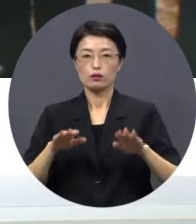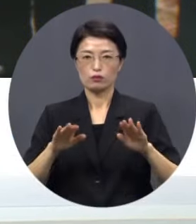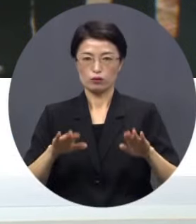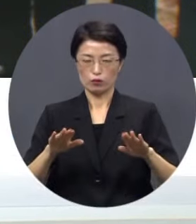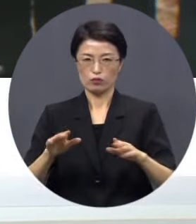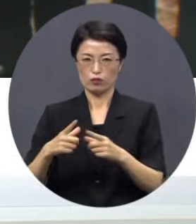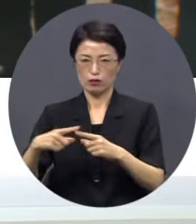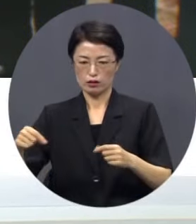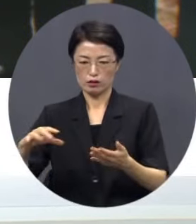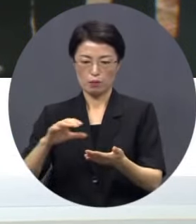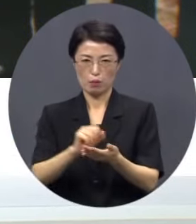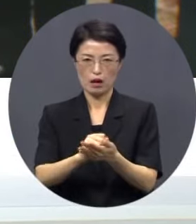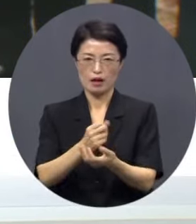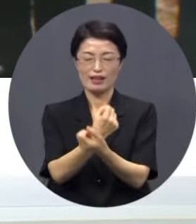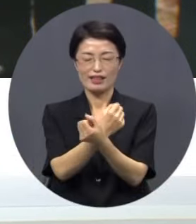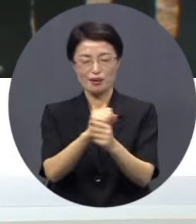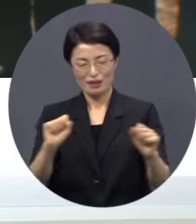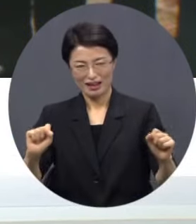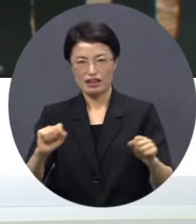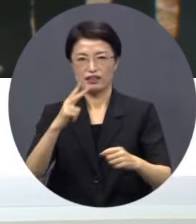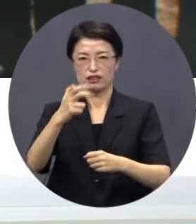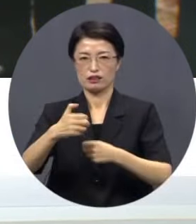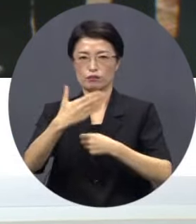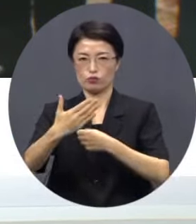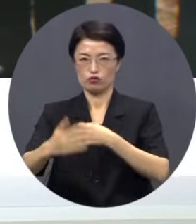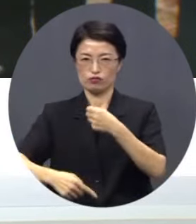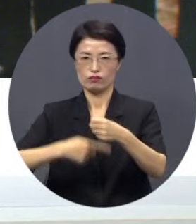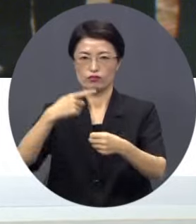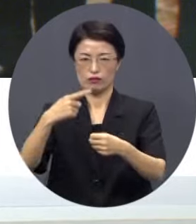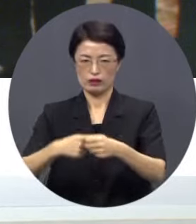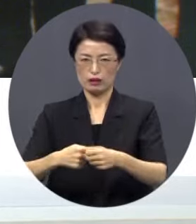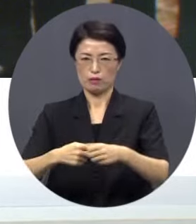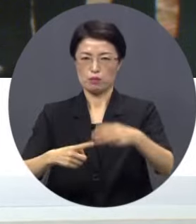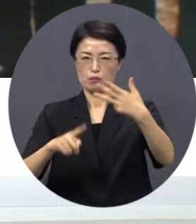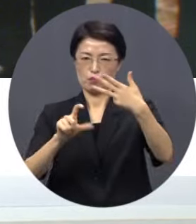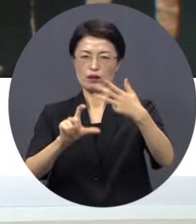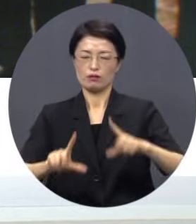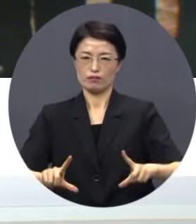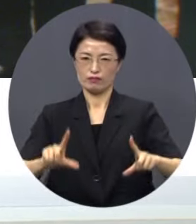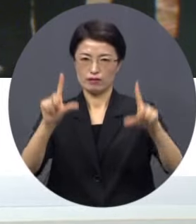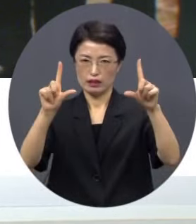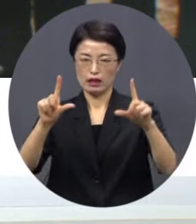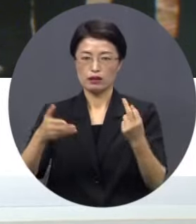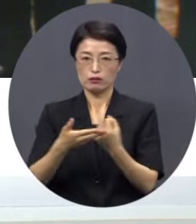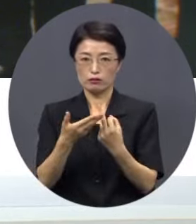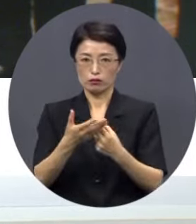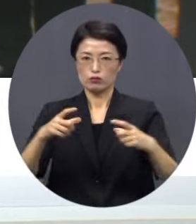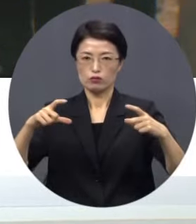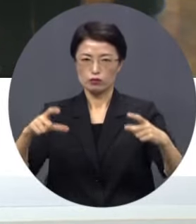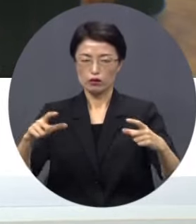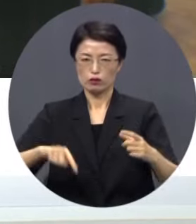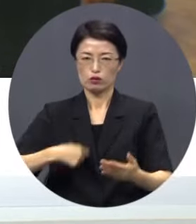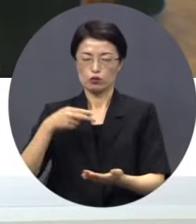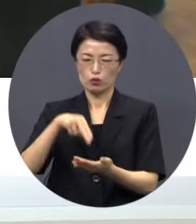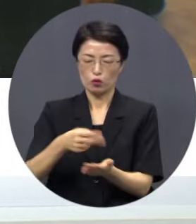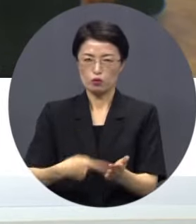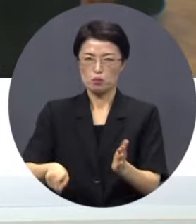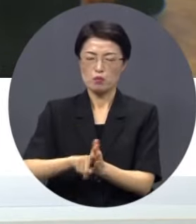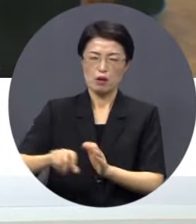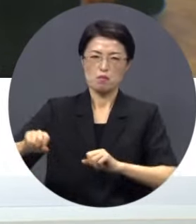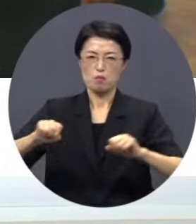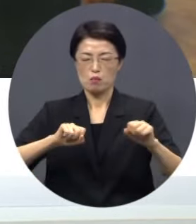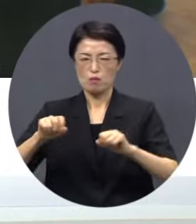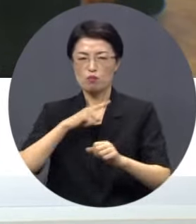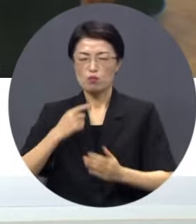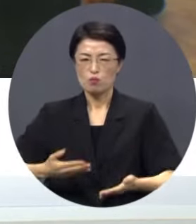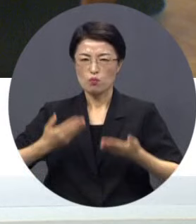오늘은 일제로부터 해방된 지 79주년을 맞는 광복절인데요. 제주 지역에서 독립을 위해 헌신한